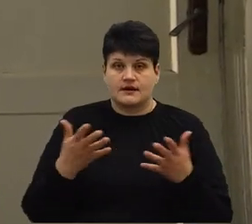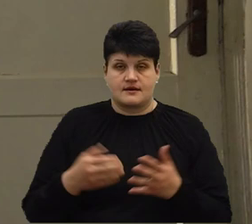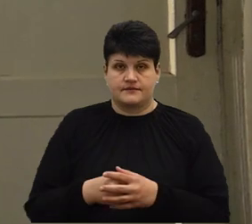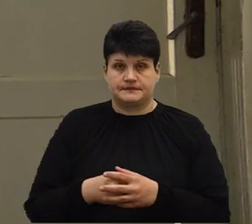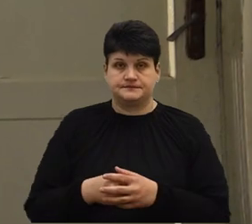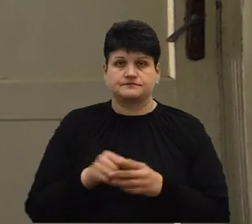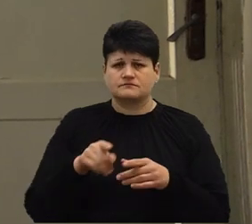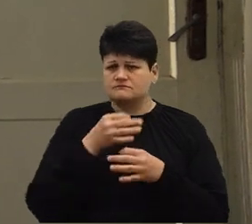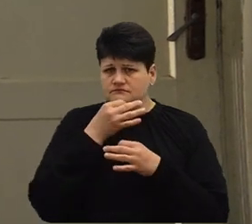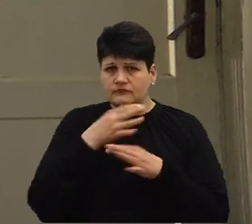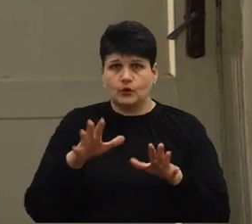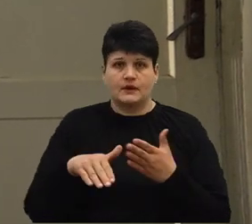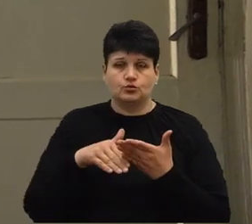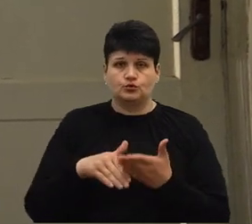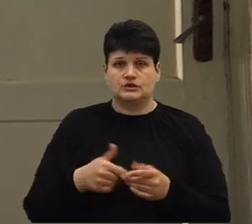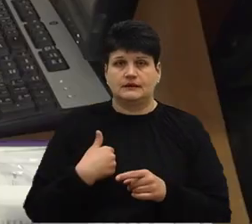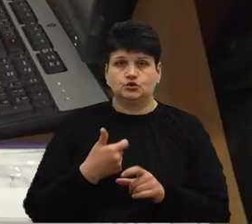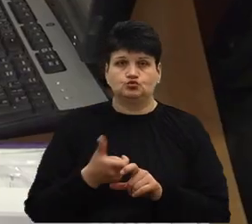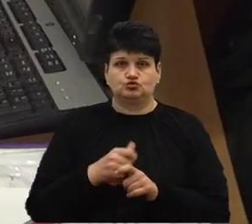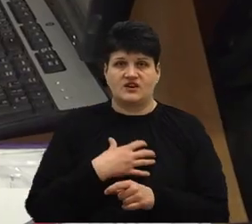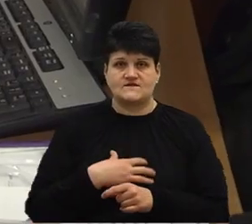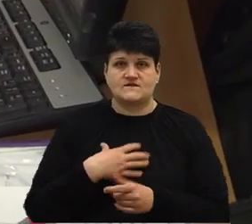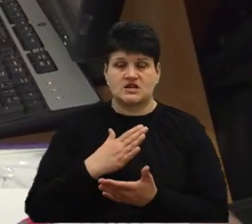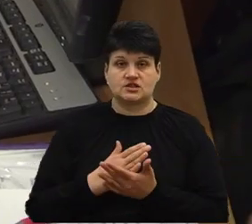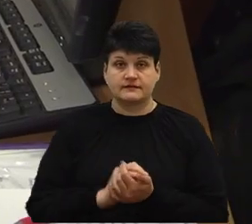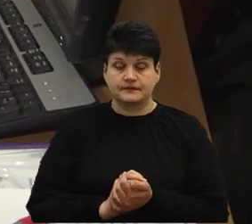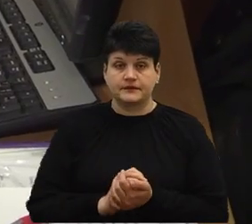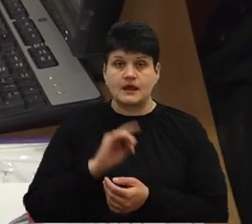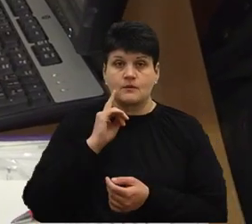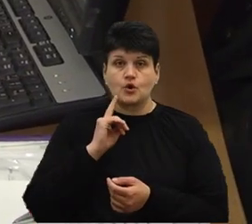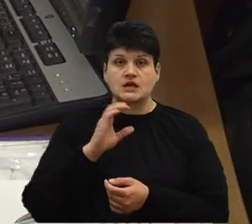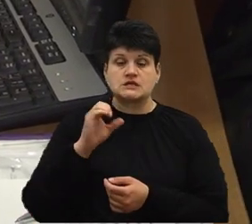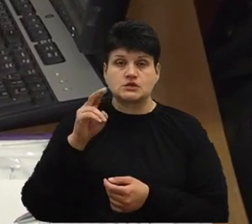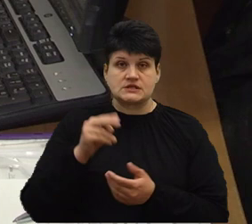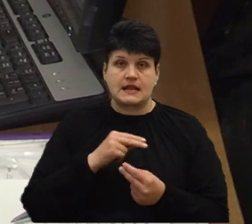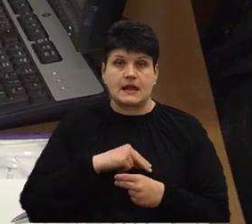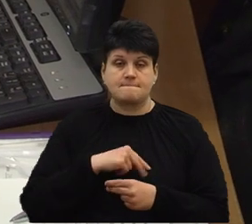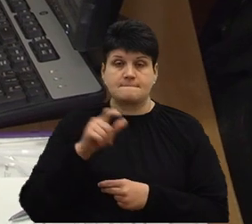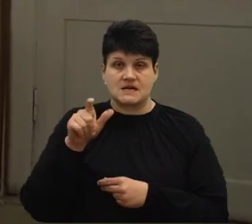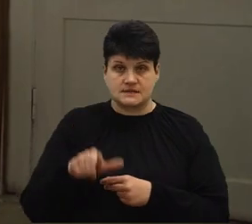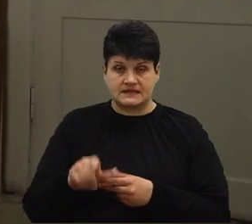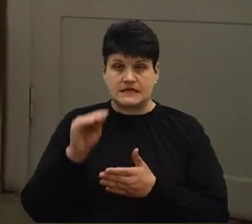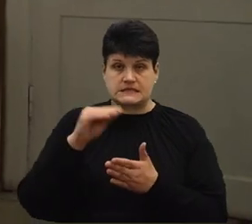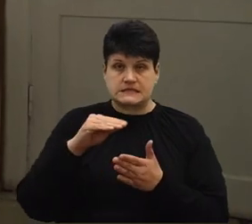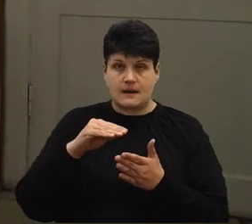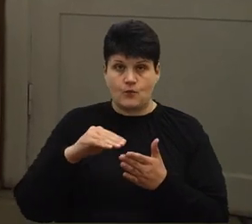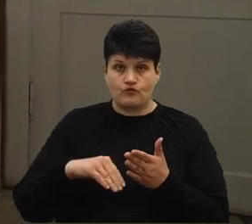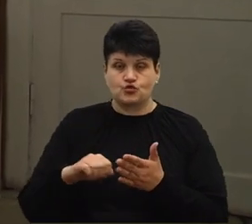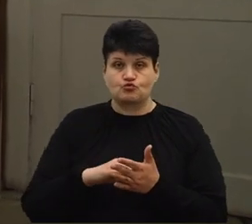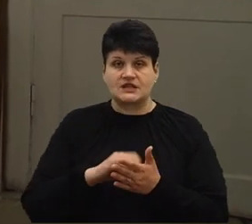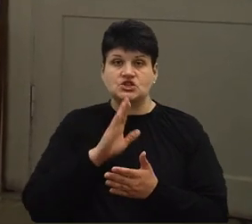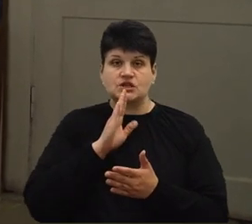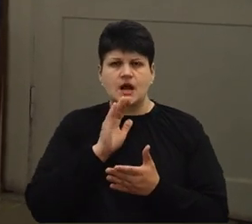Люба допомога нам дуже важлива поки соціальна працівниця Богдана Зубкова заповнює документи жінка